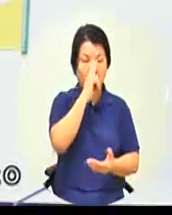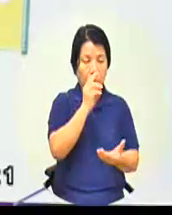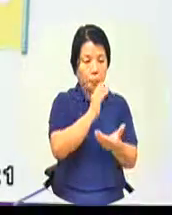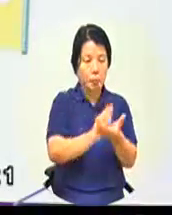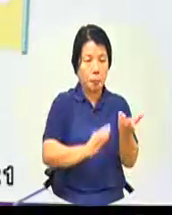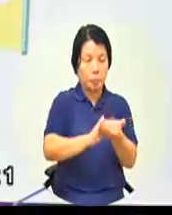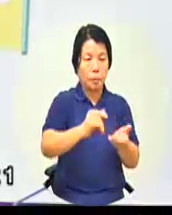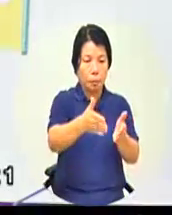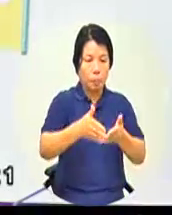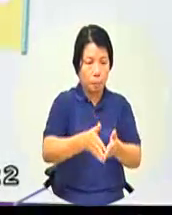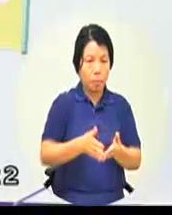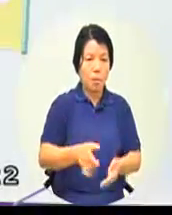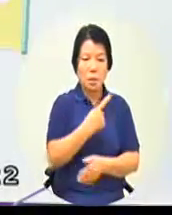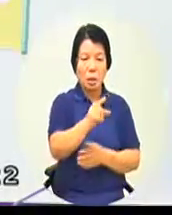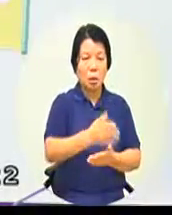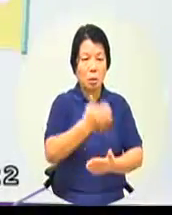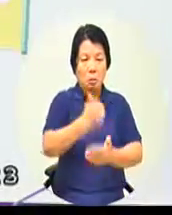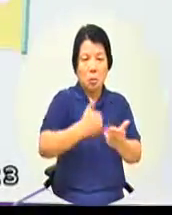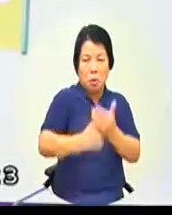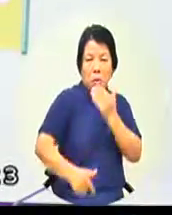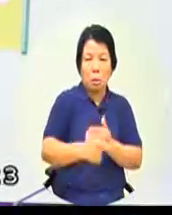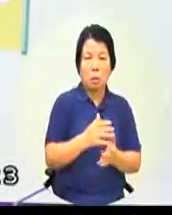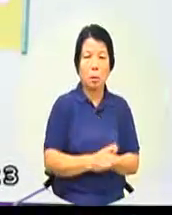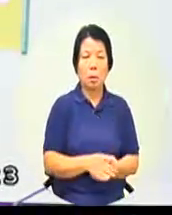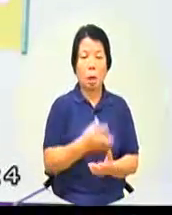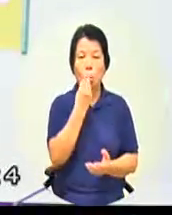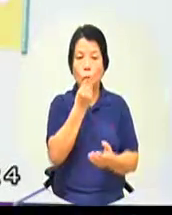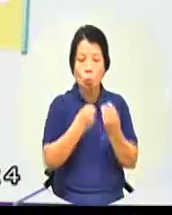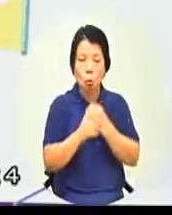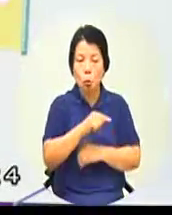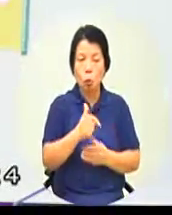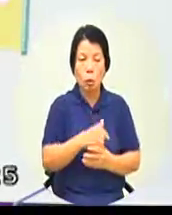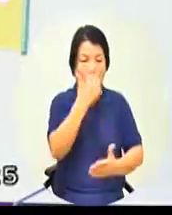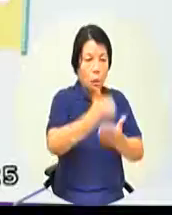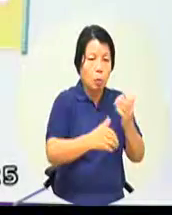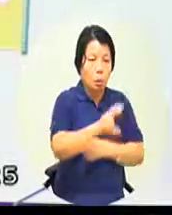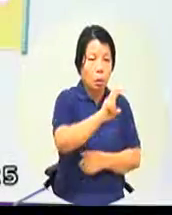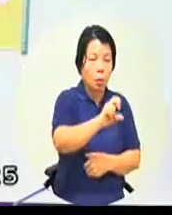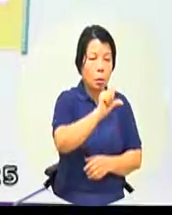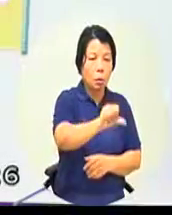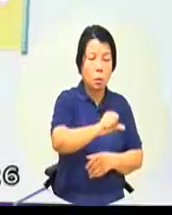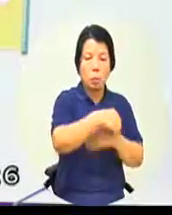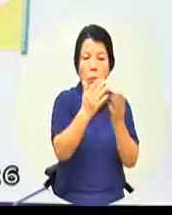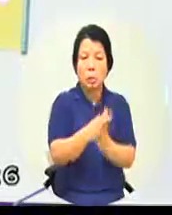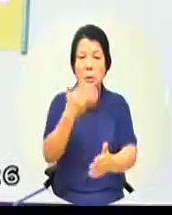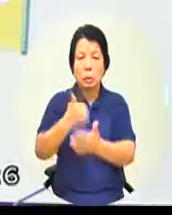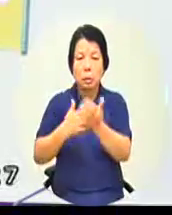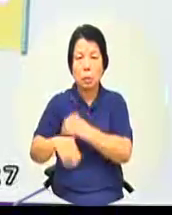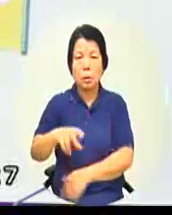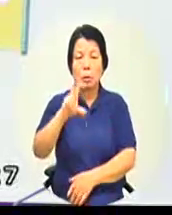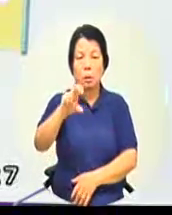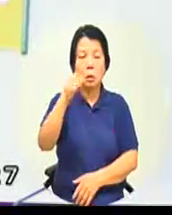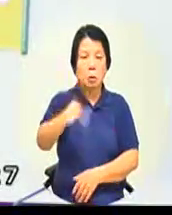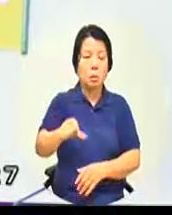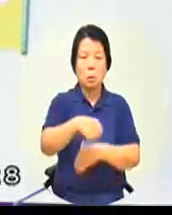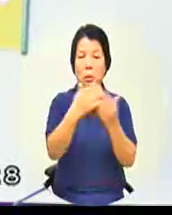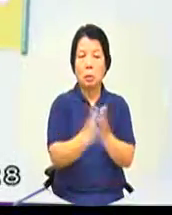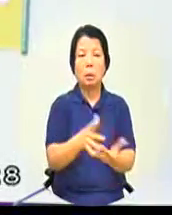啊，敢考？啊，佫无人死在75%，互你扣25%嘅，无要紧，佫存75%，啊，你佫乌白母，